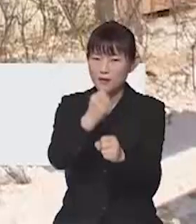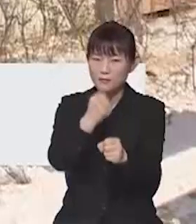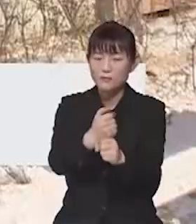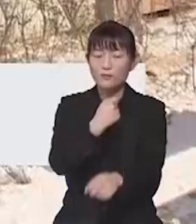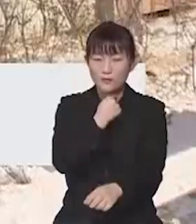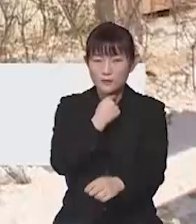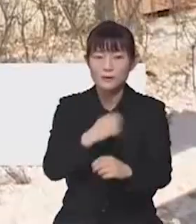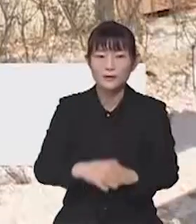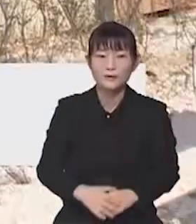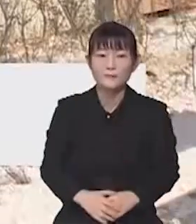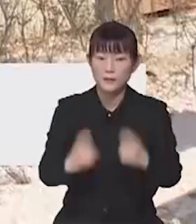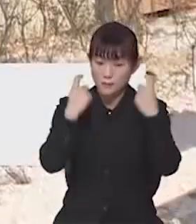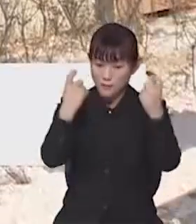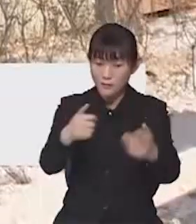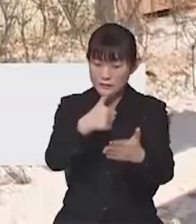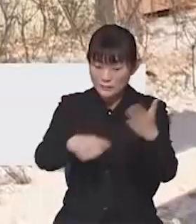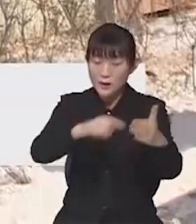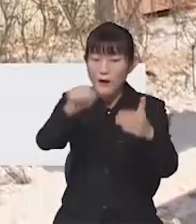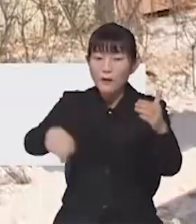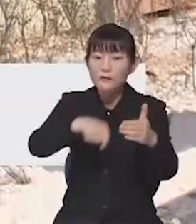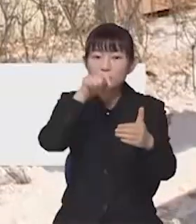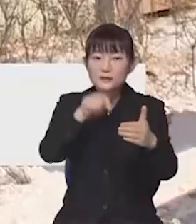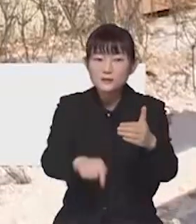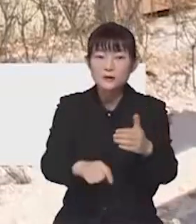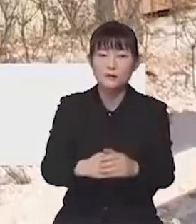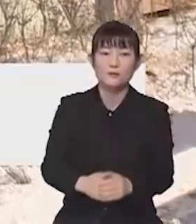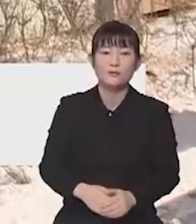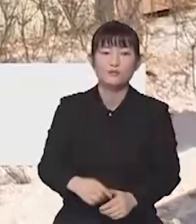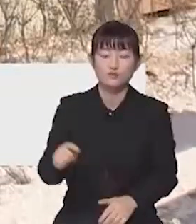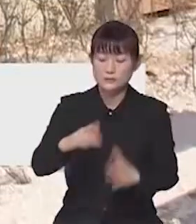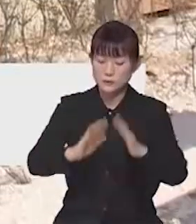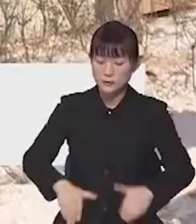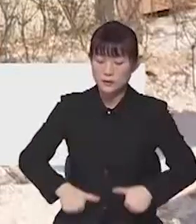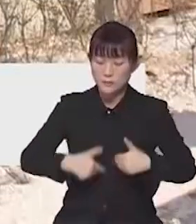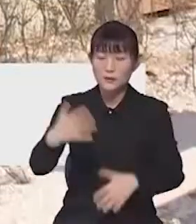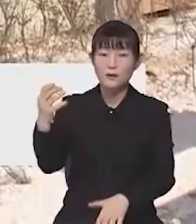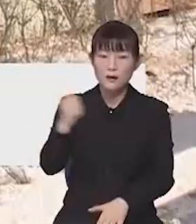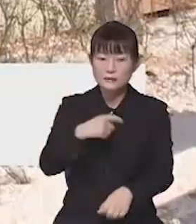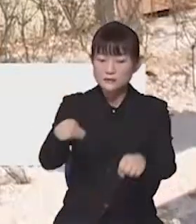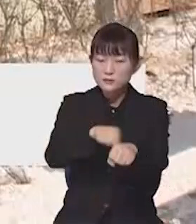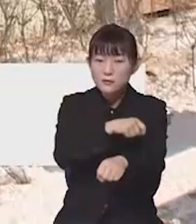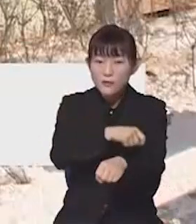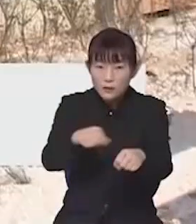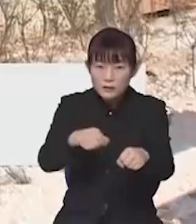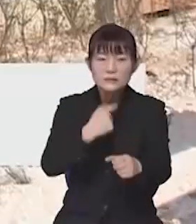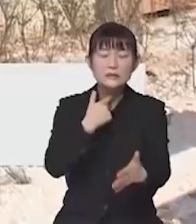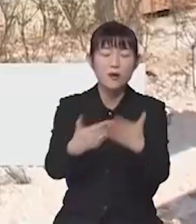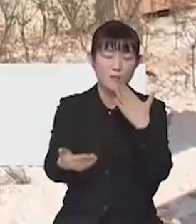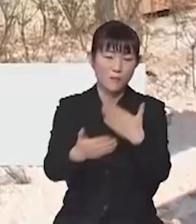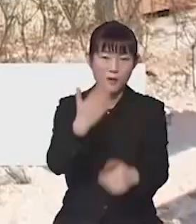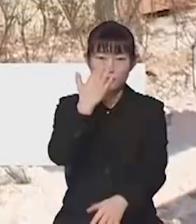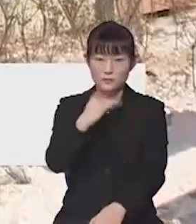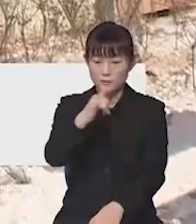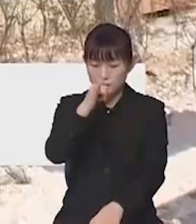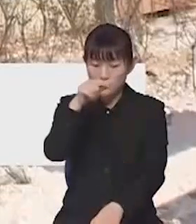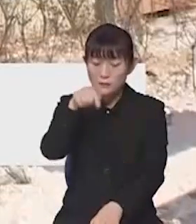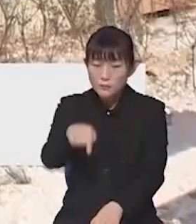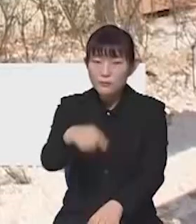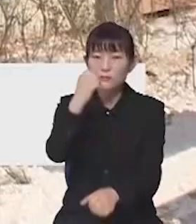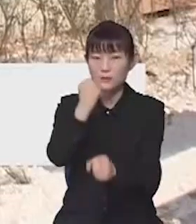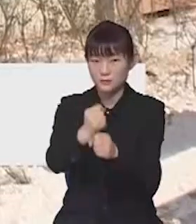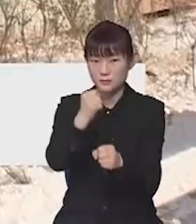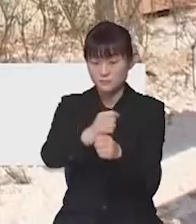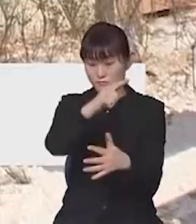바람이고요. 그 관광 상품 안에서 우리 지역의 고유한 특화된 그런 체험을 할 수 있는